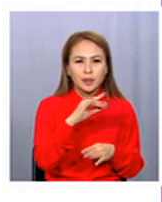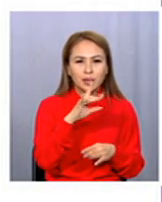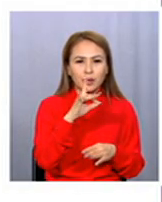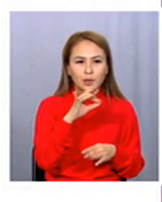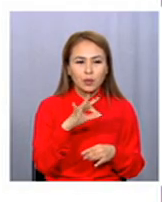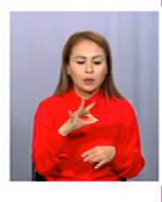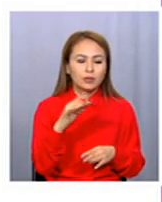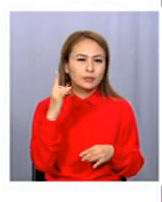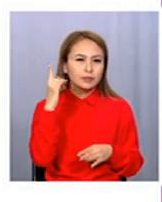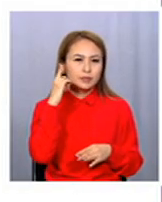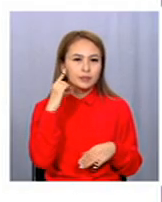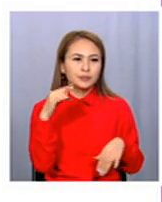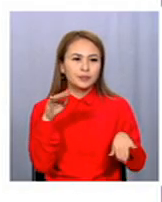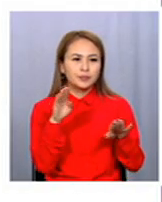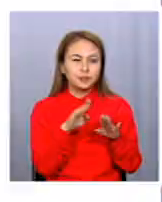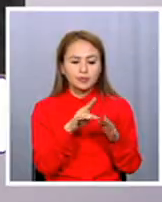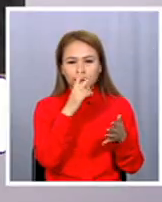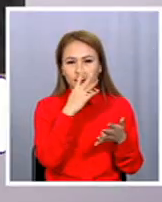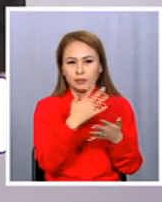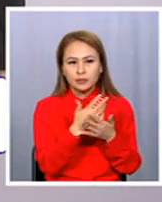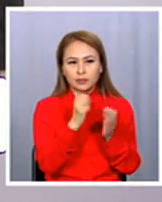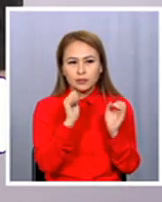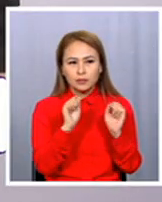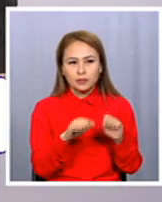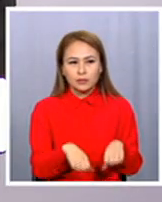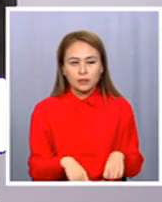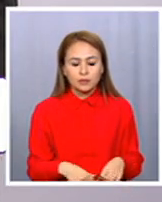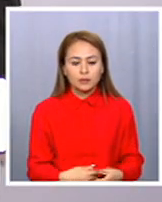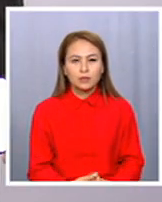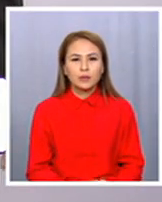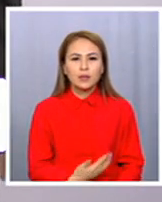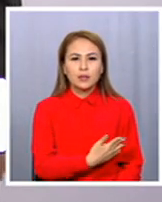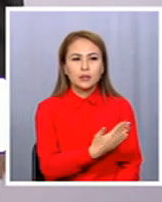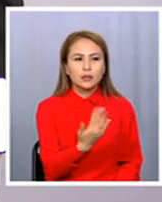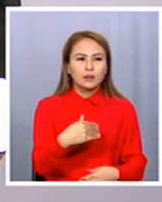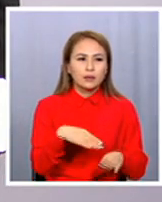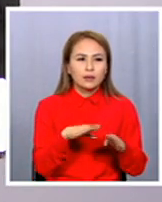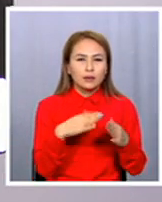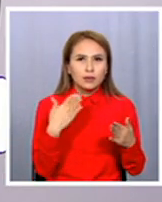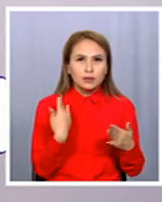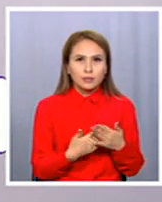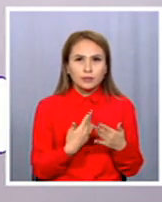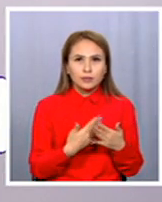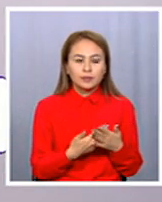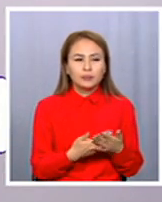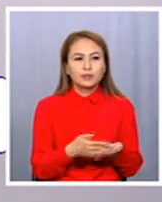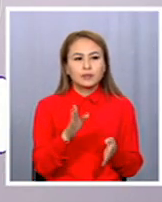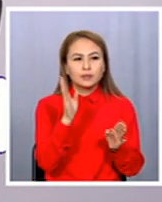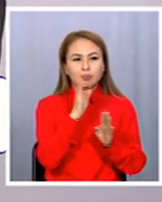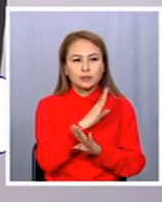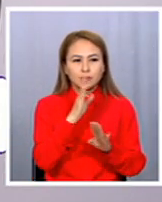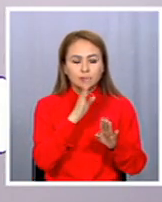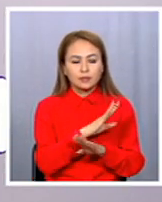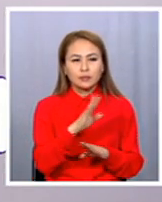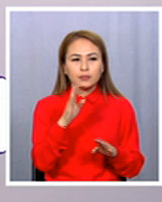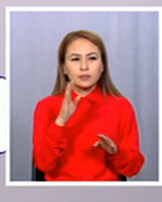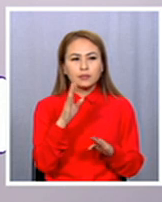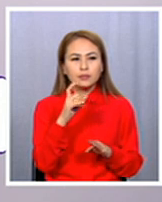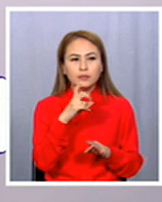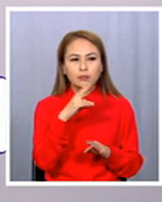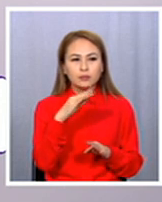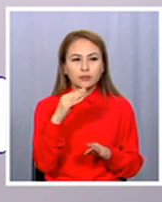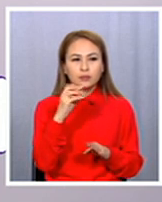саңырауқұлақтарды мысал ретінде көрсетуге болады. Балар, сіздерге мысал ретінде табиғи экожүйеге